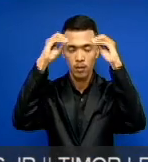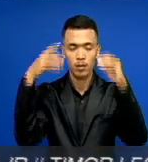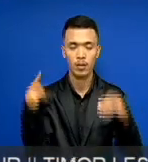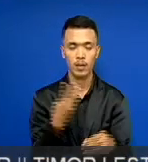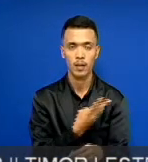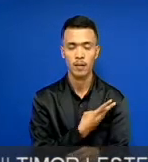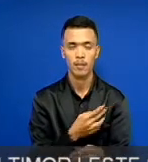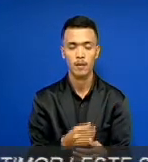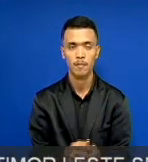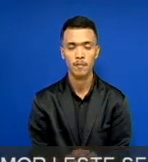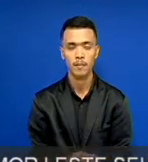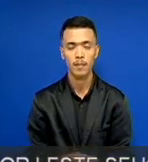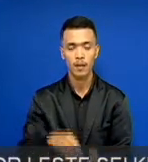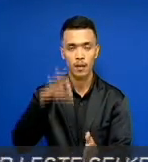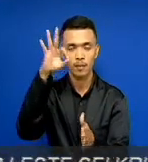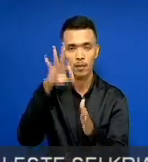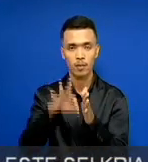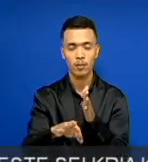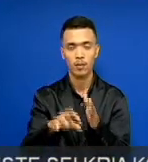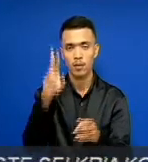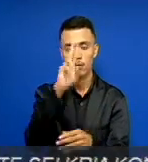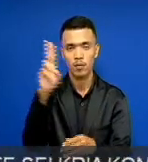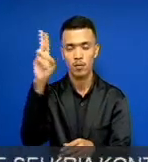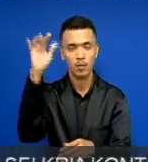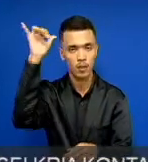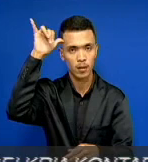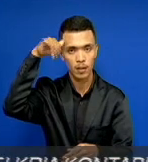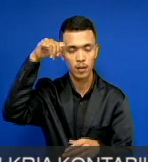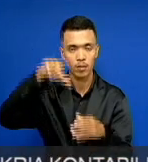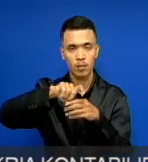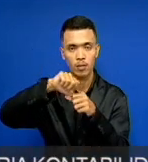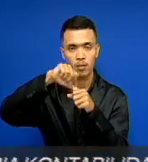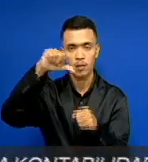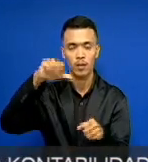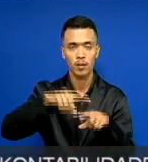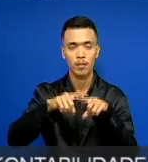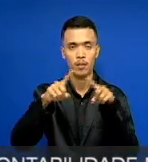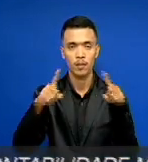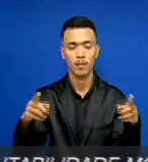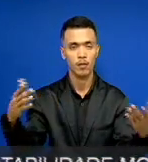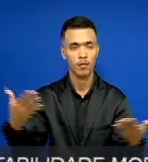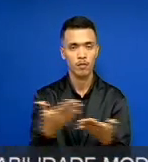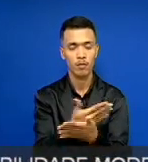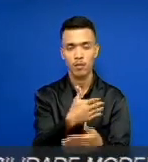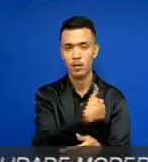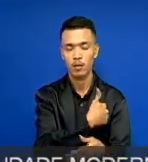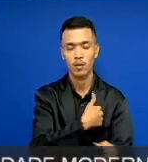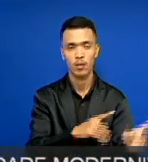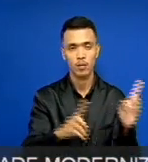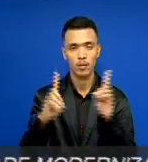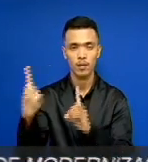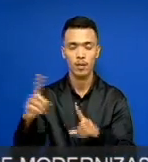ujan. Ia nebe am kuda uzadet karoten. Mebe ho buat tidak phone am sidak aplika.